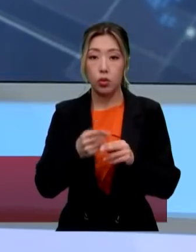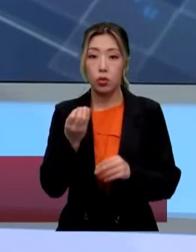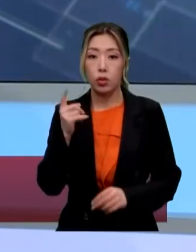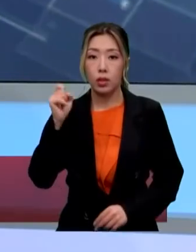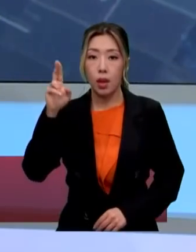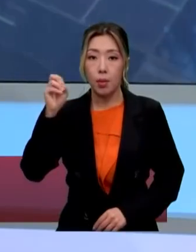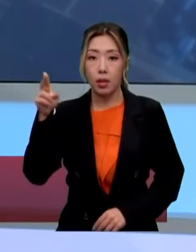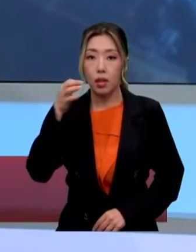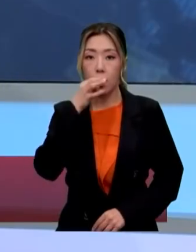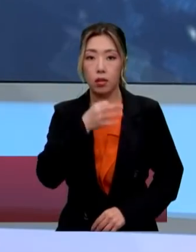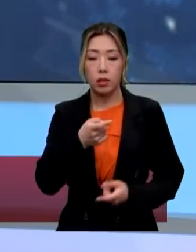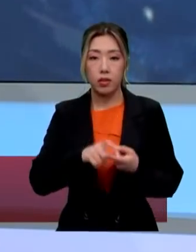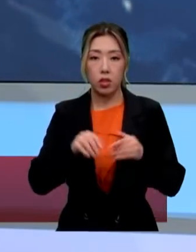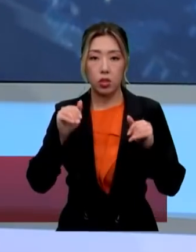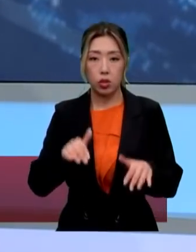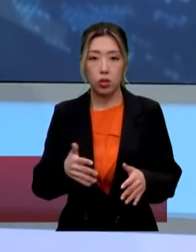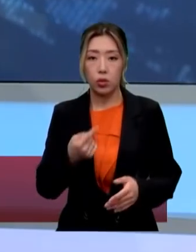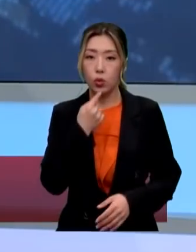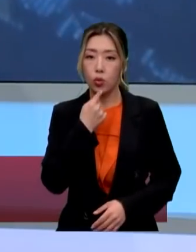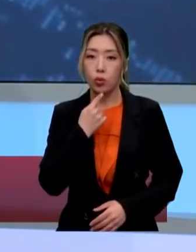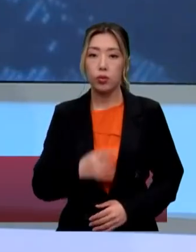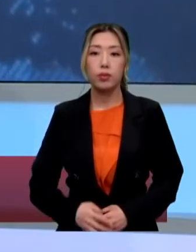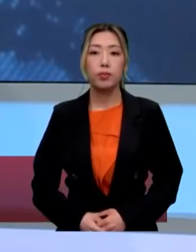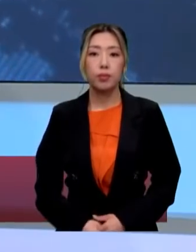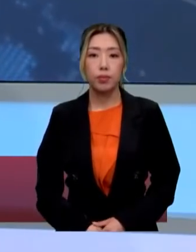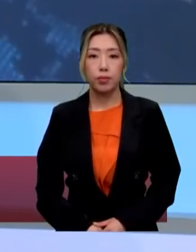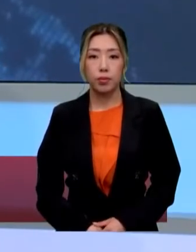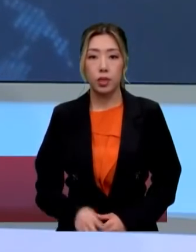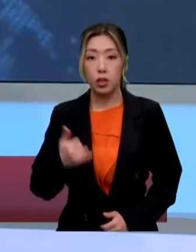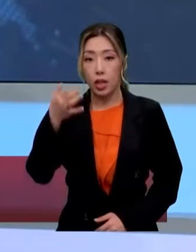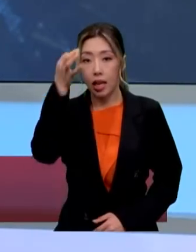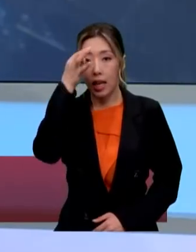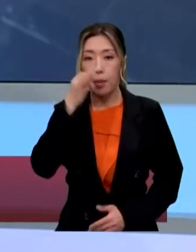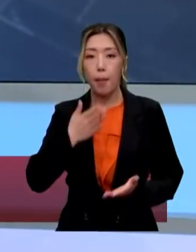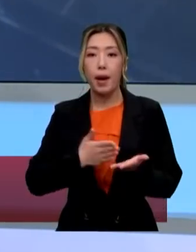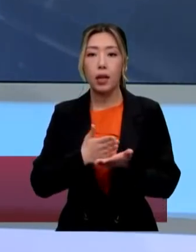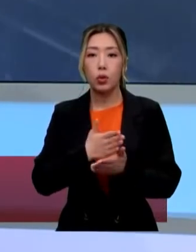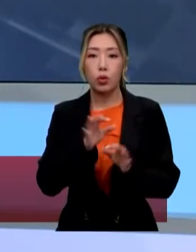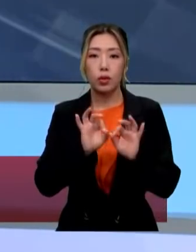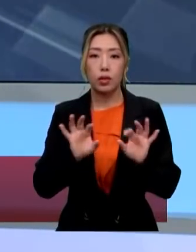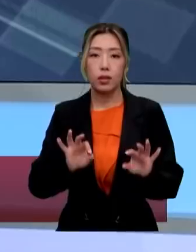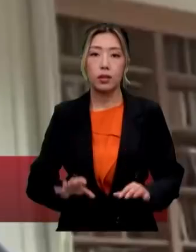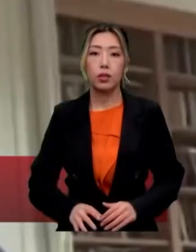позицию Запада неопределенной. Давайте послушаем комментарий германского политолога Джуди Демпси.